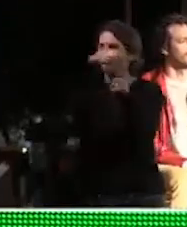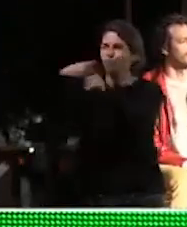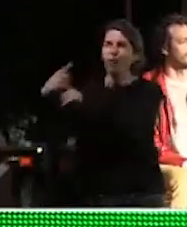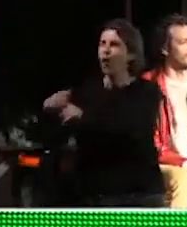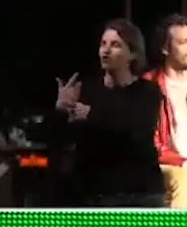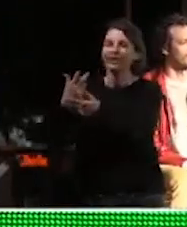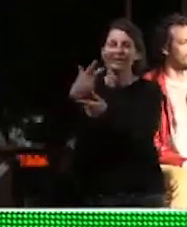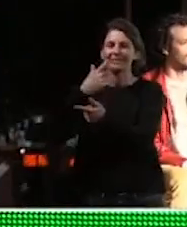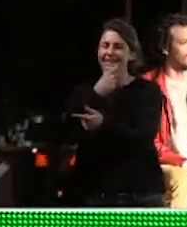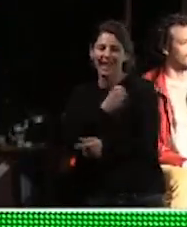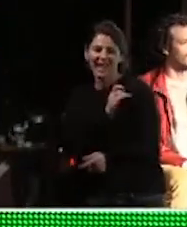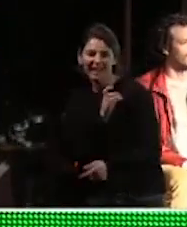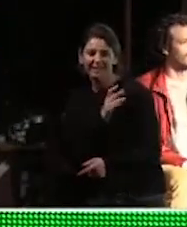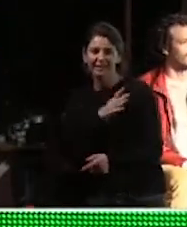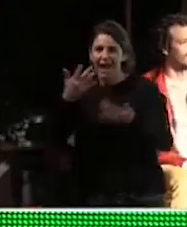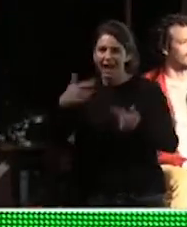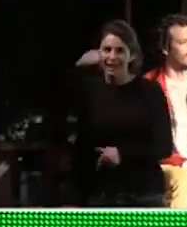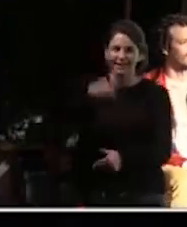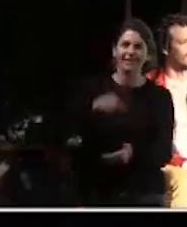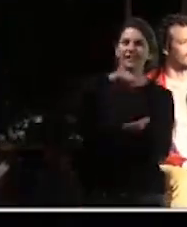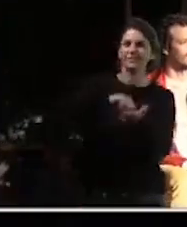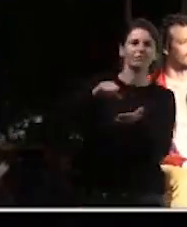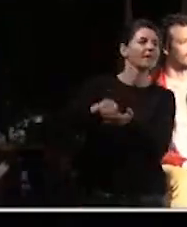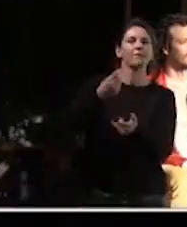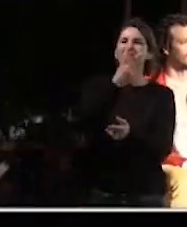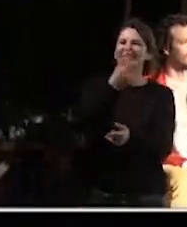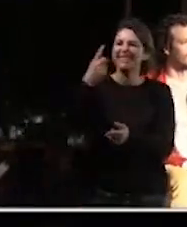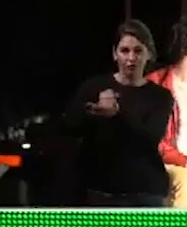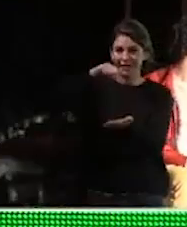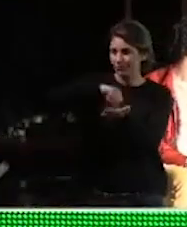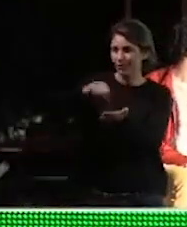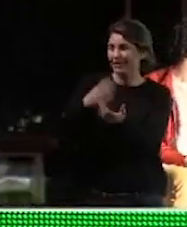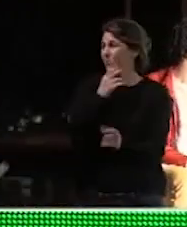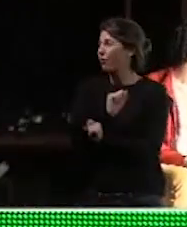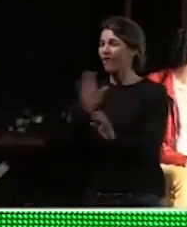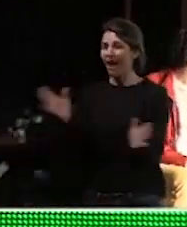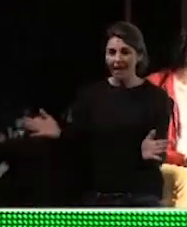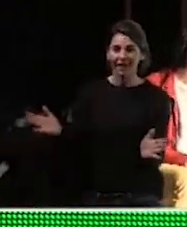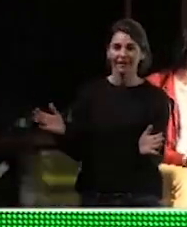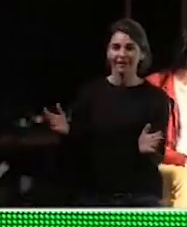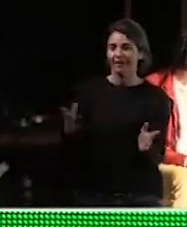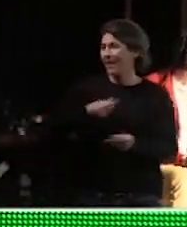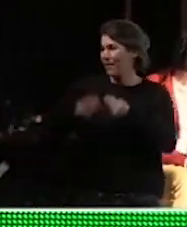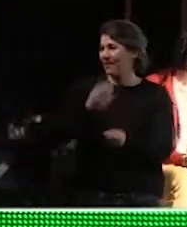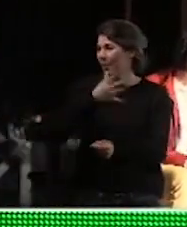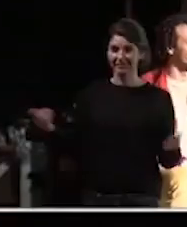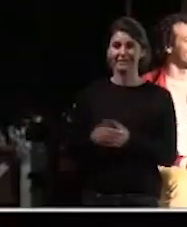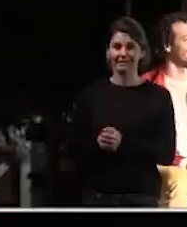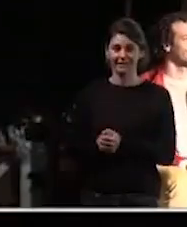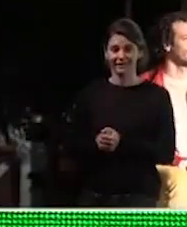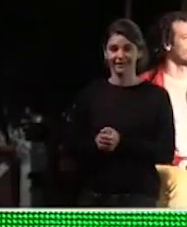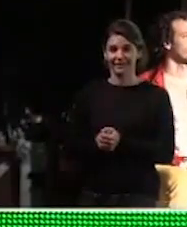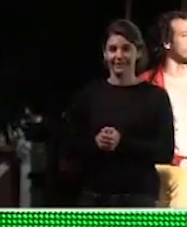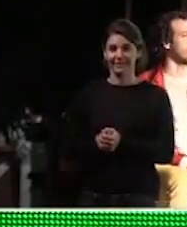camps de futbol a la ciutat de Barcelona amb verd repartit per tots els barris. I n'hem de fer 50 més.